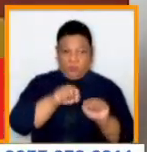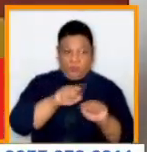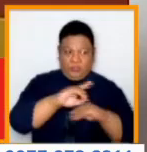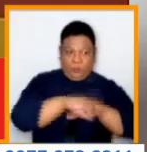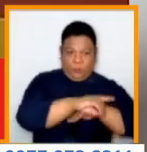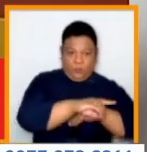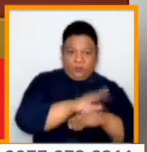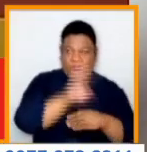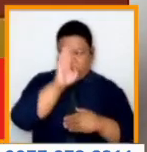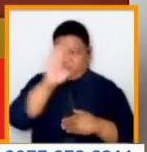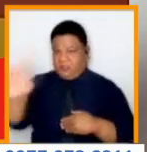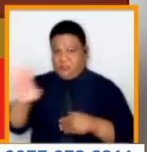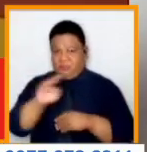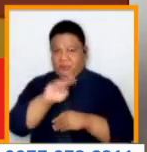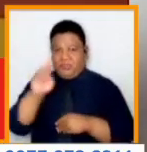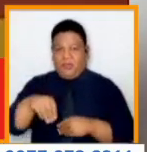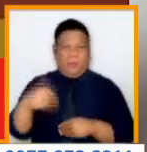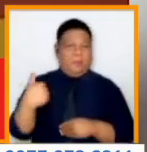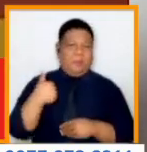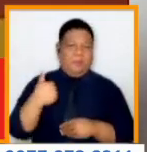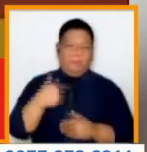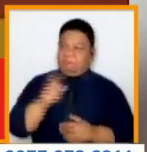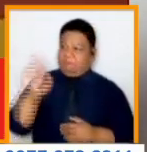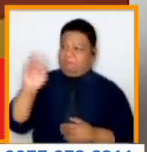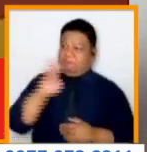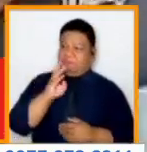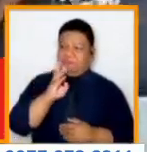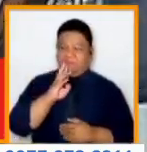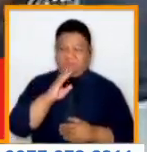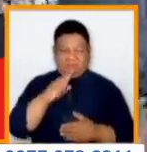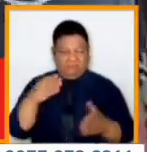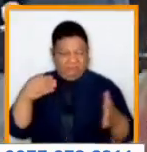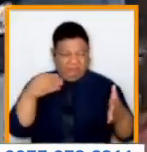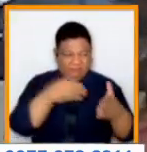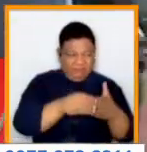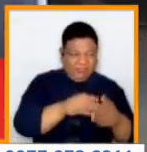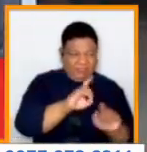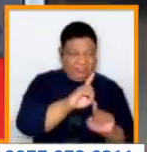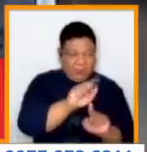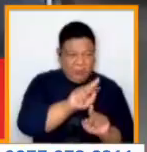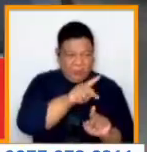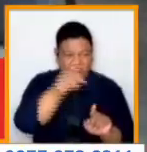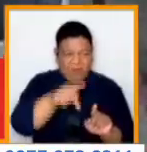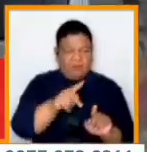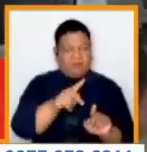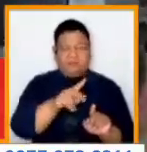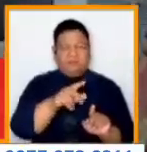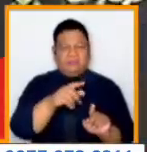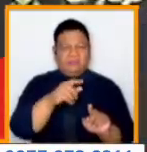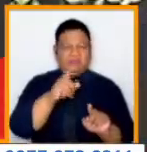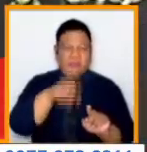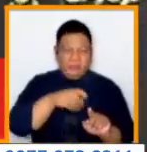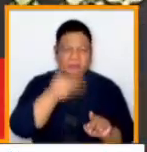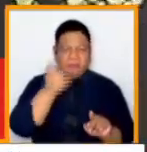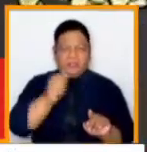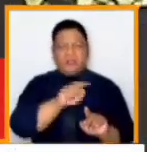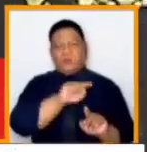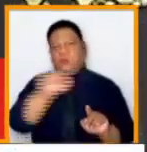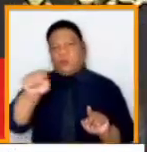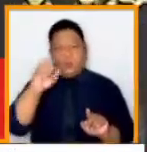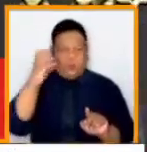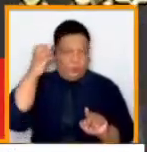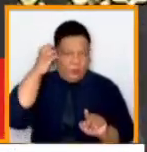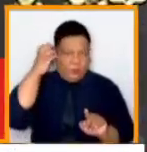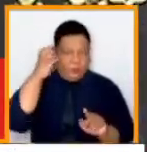nila. Ang ganda ulang, dapat diretso ng Cubao. Ayon sa pamunuan ng bus terminal, para sa mga magbabiyahe